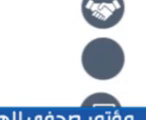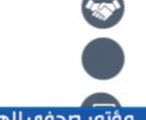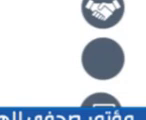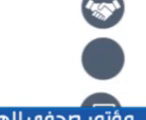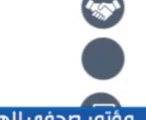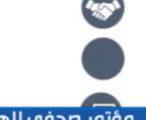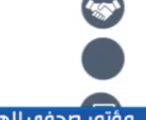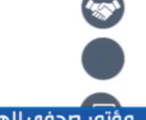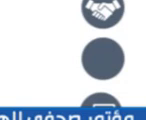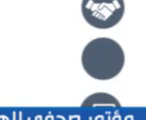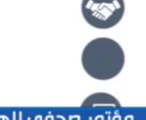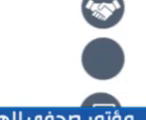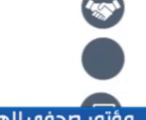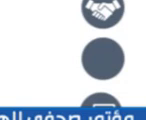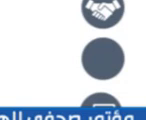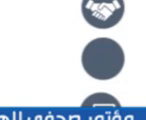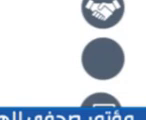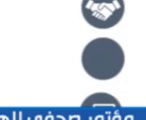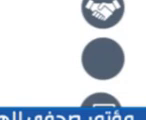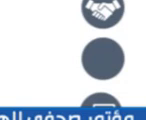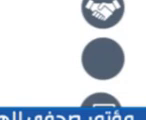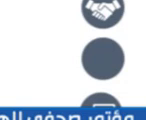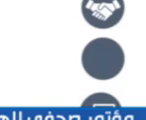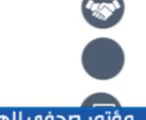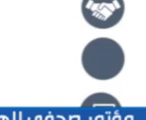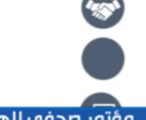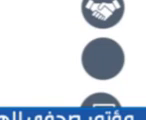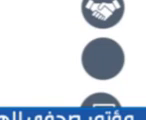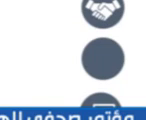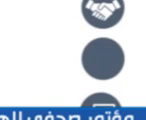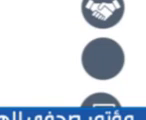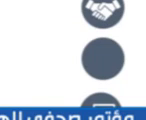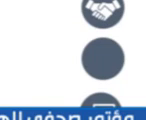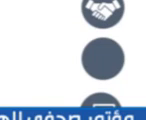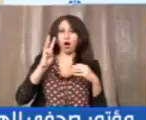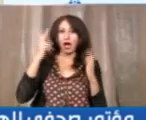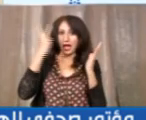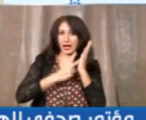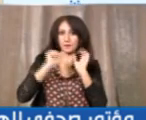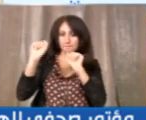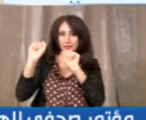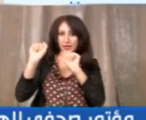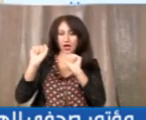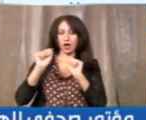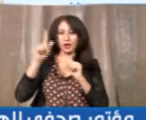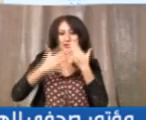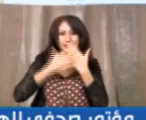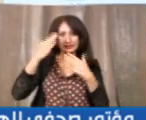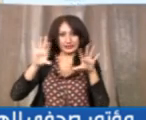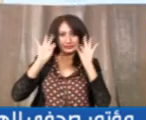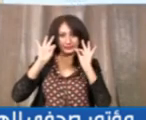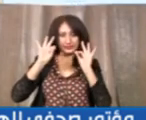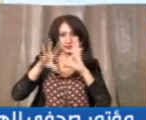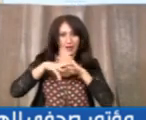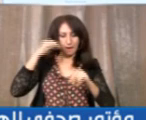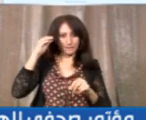اليات التفاعل مع الهيئه في الموقع الرسمي الخاص بالهيئه وده تم تحديثه ومراجعه